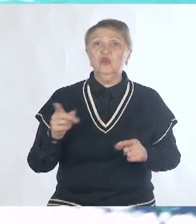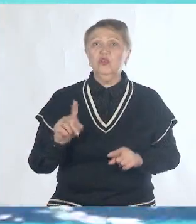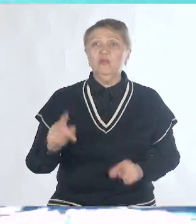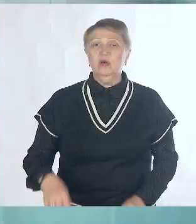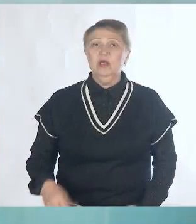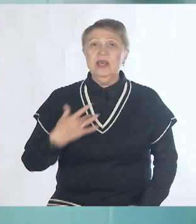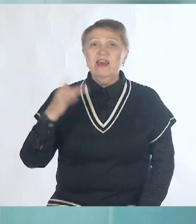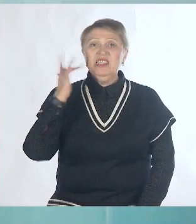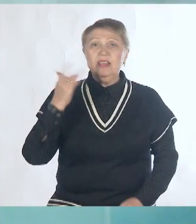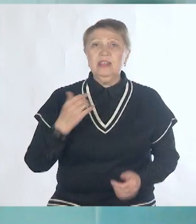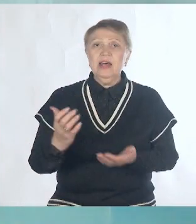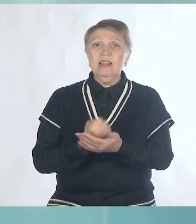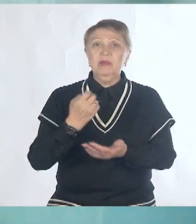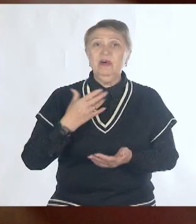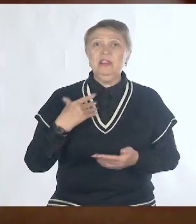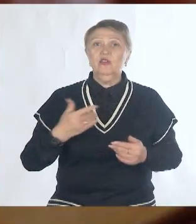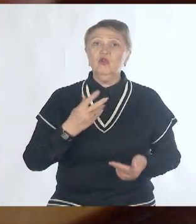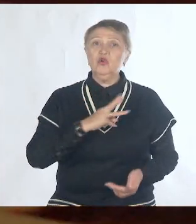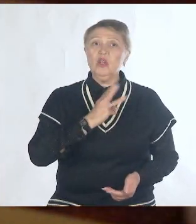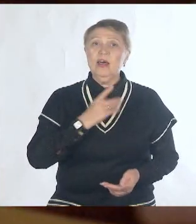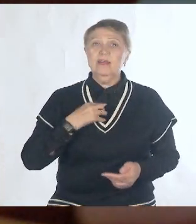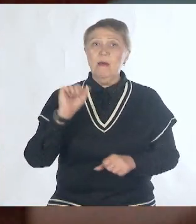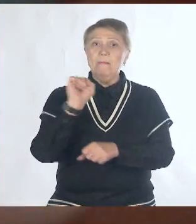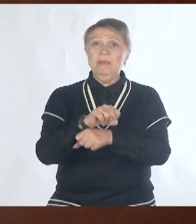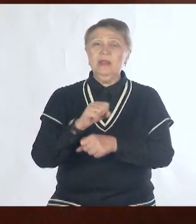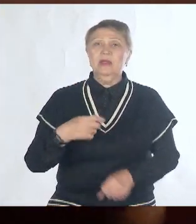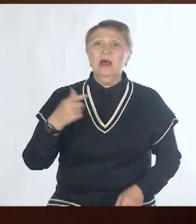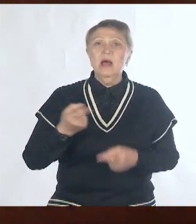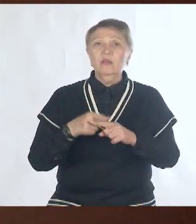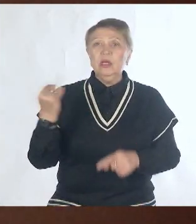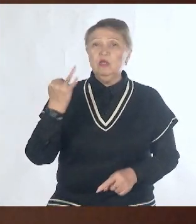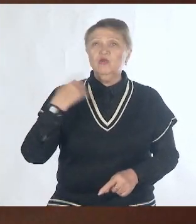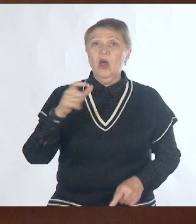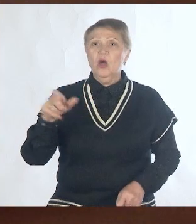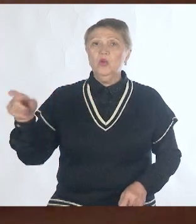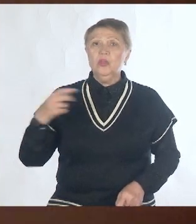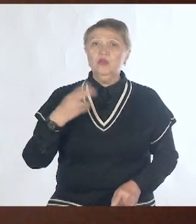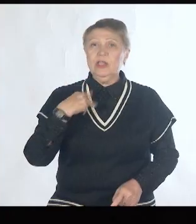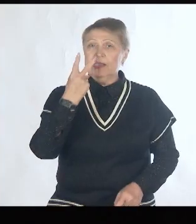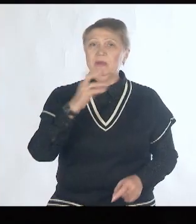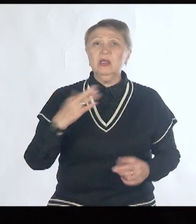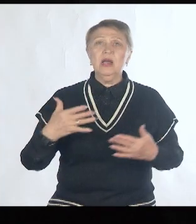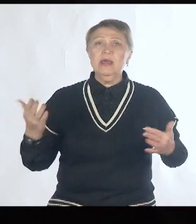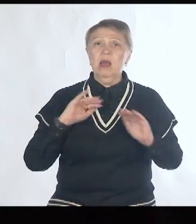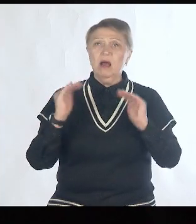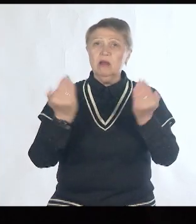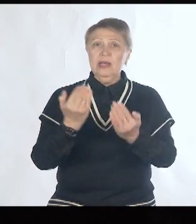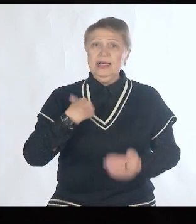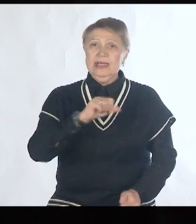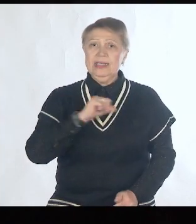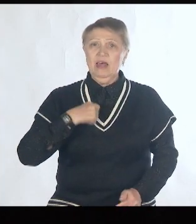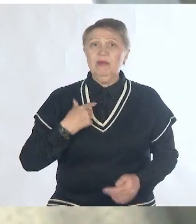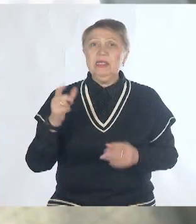добиваются желанной победы история о людях которые несмотря ни на какие ограничения сами создают себе